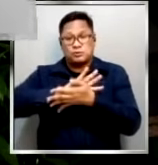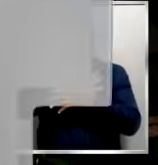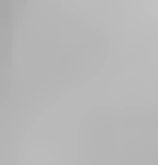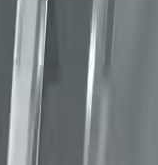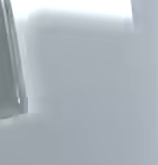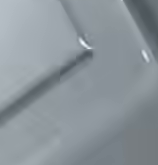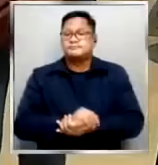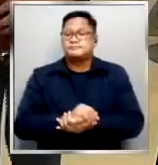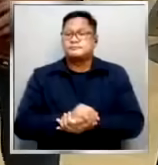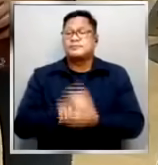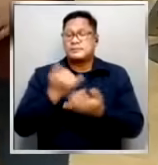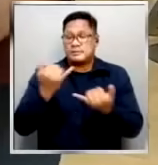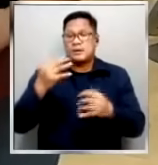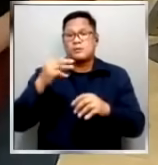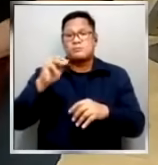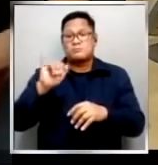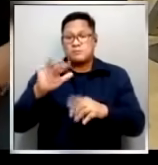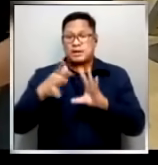Bermudez.